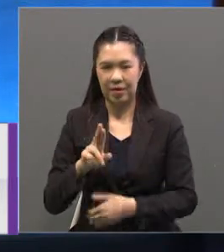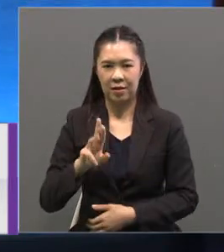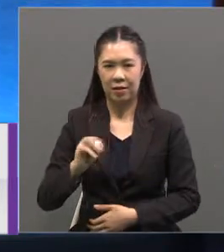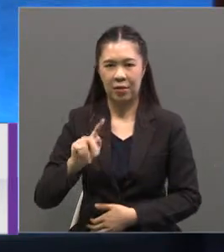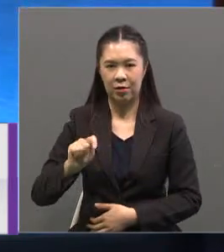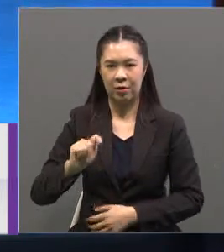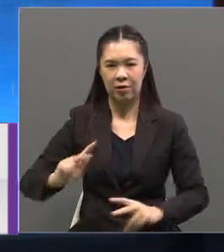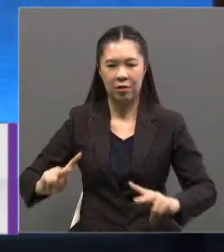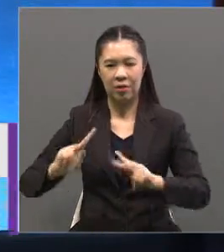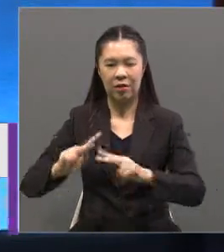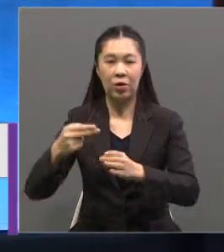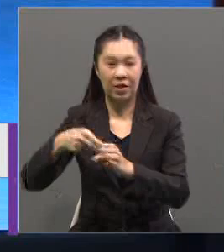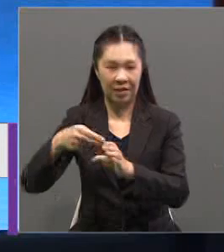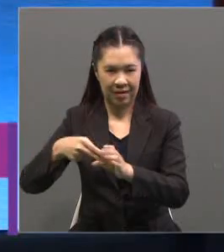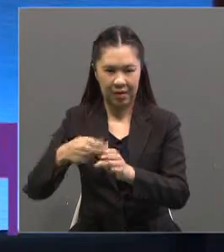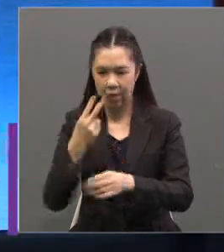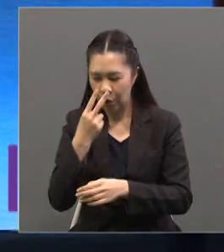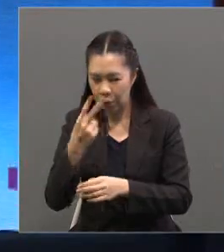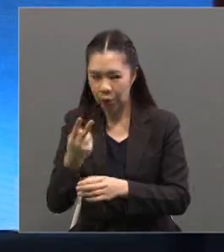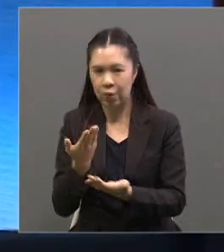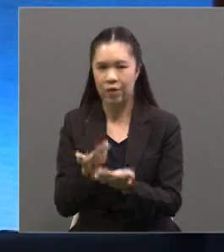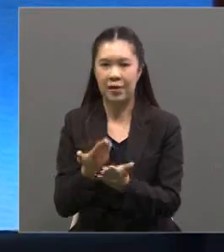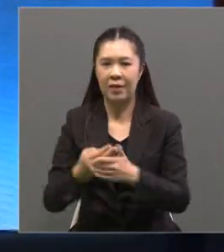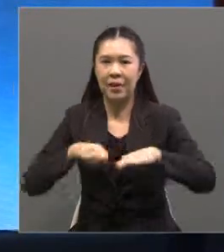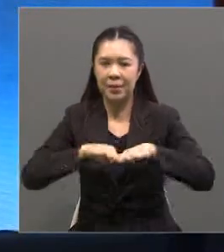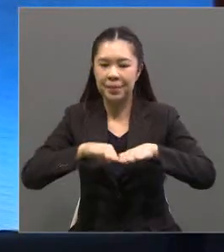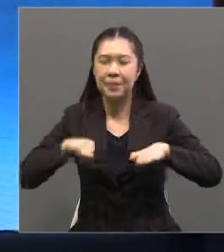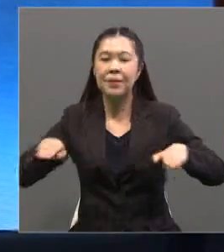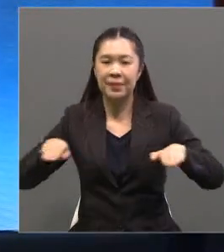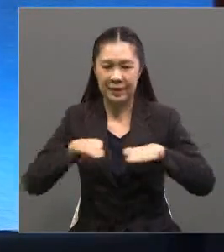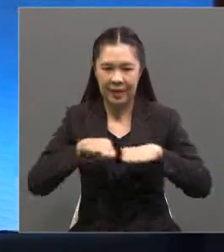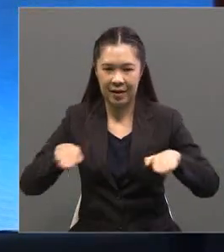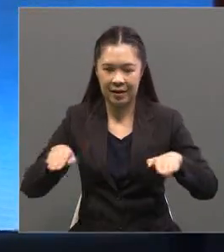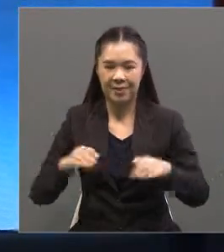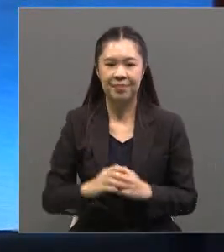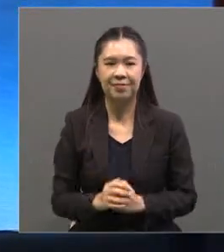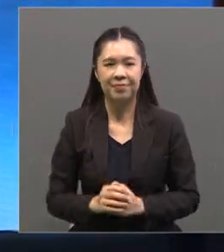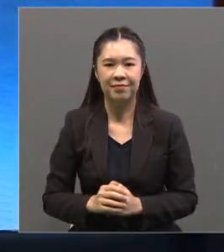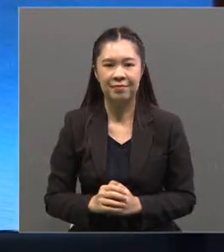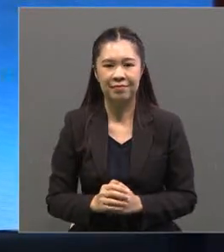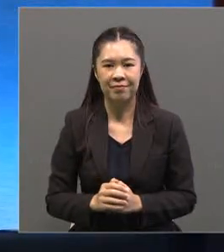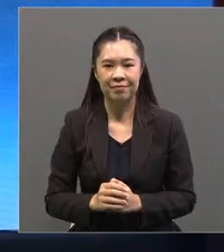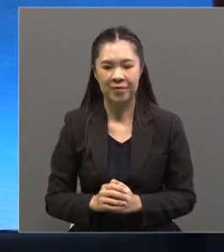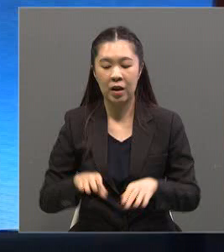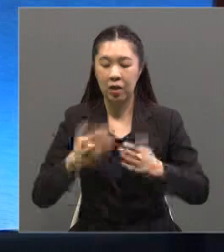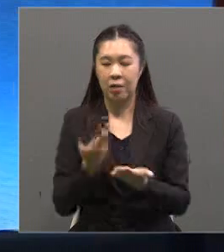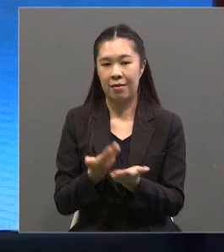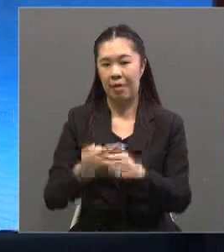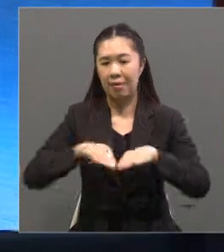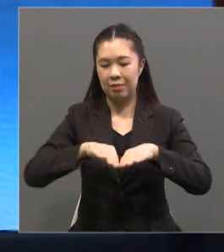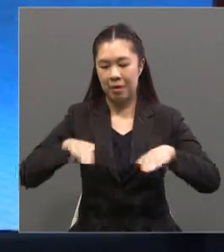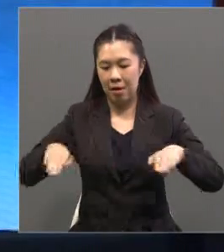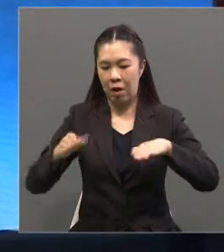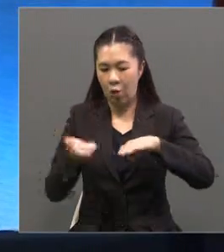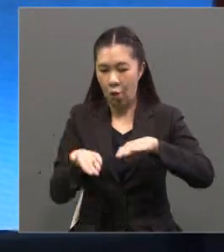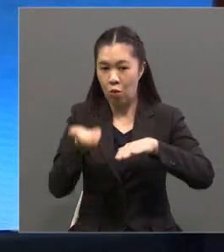องไปดูให้เหมาะสมนะครับอาจจะใช้คำว่าค่าแรงขั้นต่ำหรือว่าตามสกิลเซตต่างๆเนี่ยก็ต้องว่ากันไปแต่ต้องมีการยกระดับขึ้นมาอย่างแน่นอนเพรา